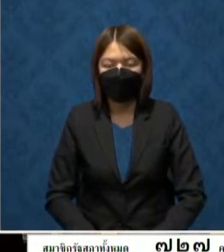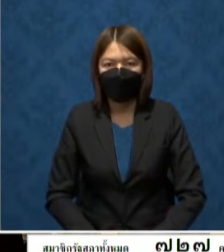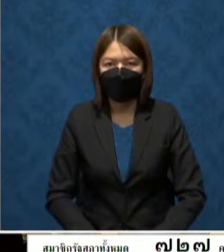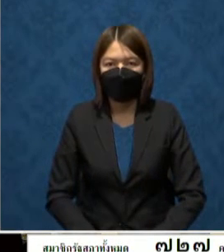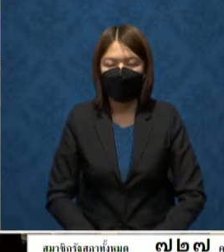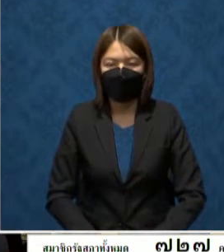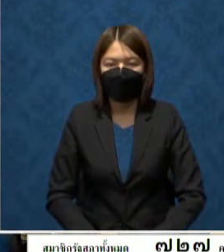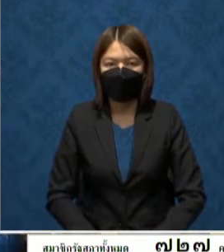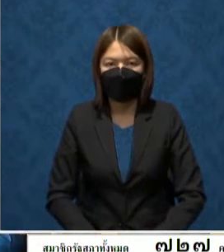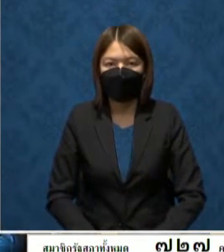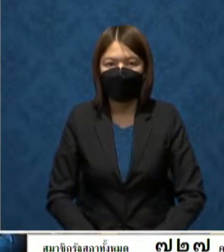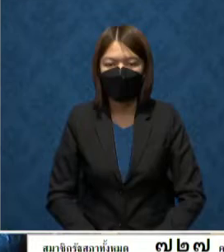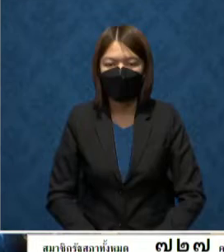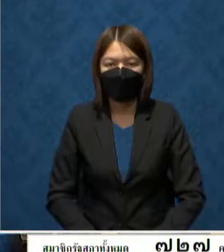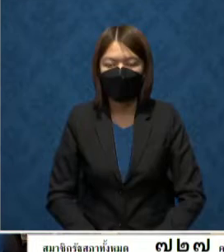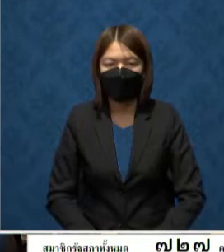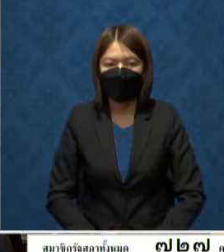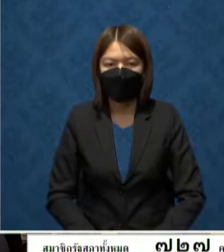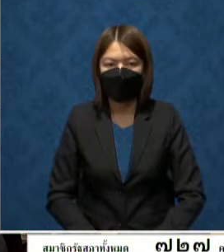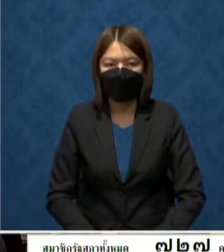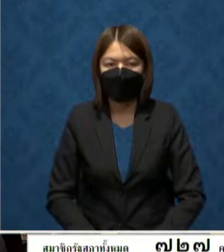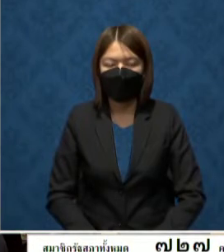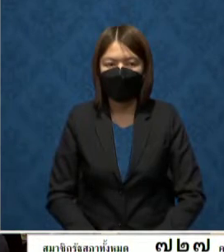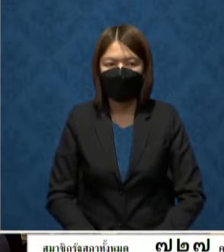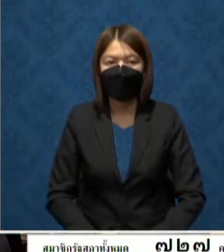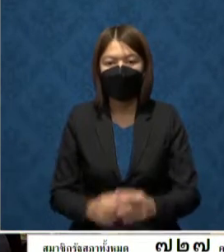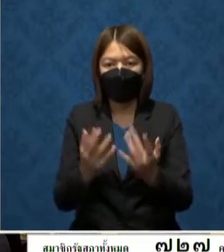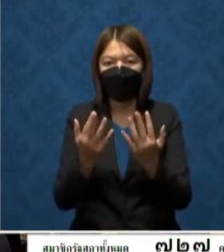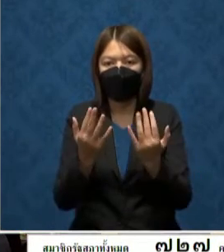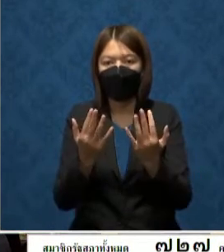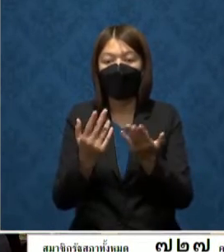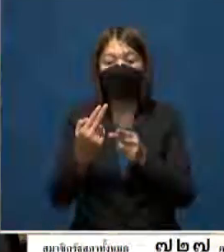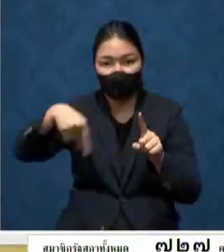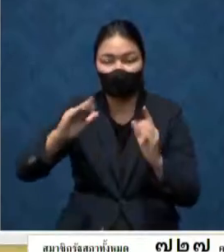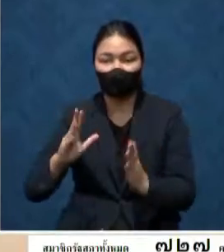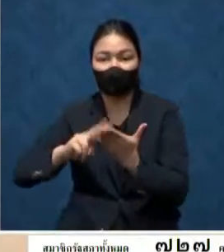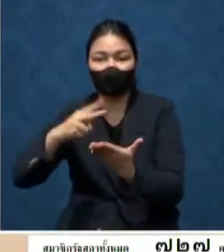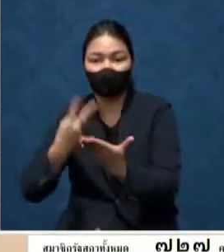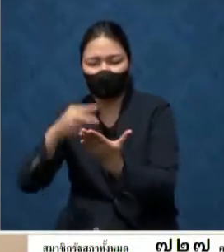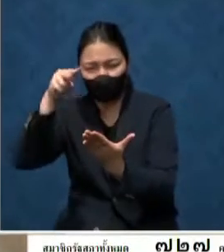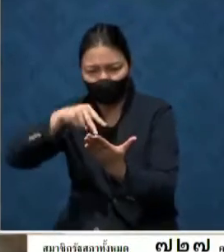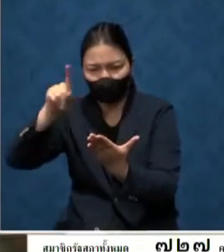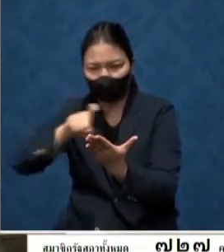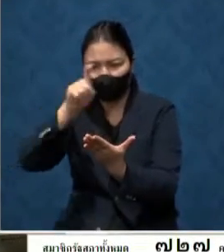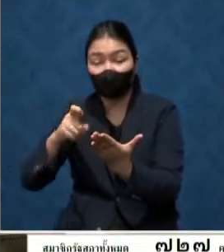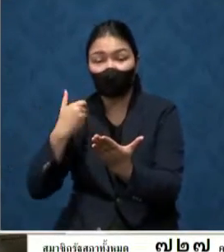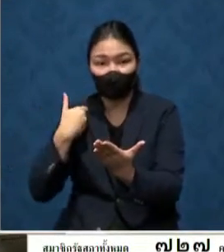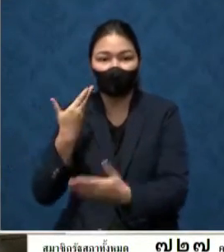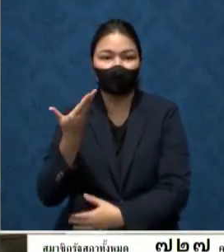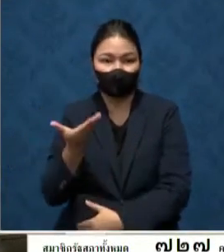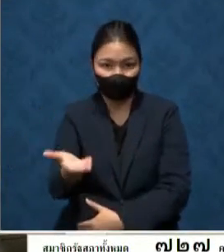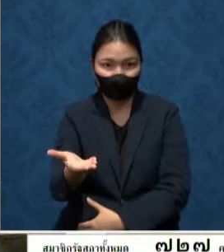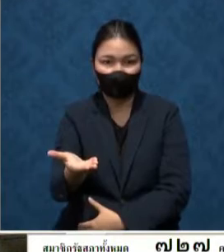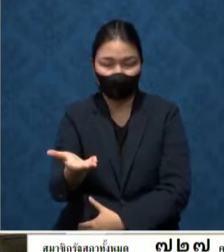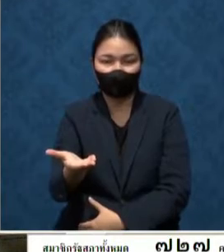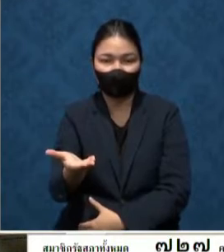ครับของท่านมีส่งมารอนะครับมาตรา1ครับเชิญท่านเฉลิม